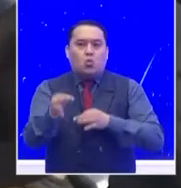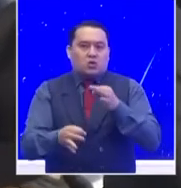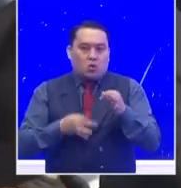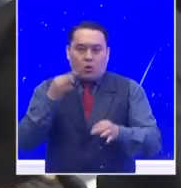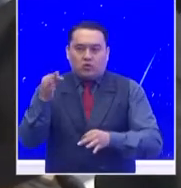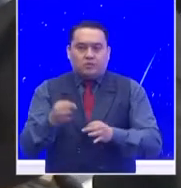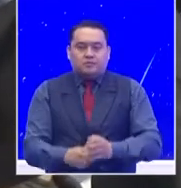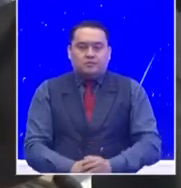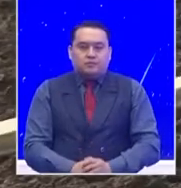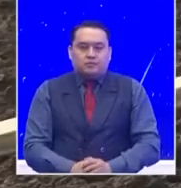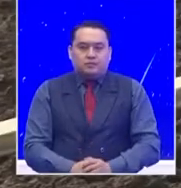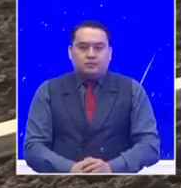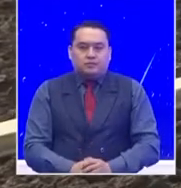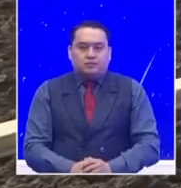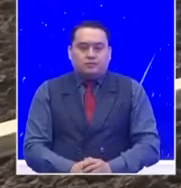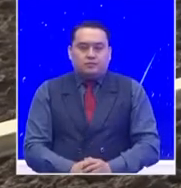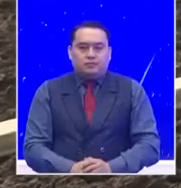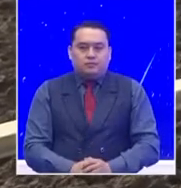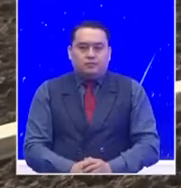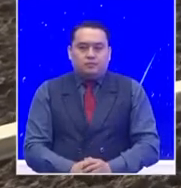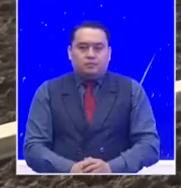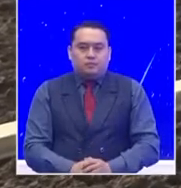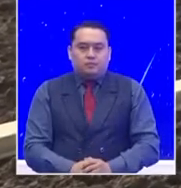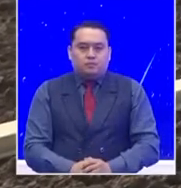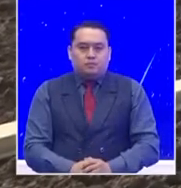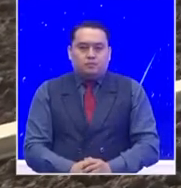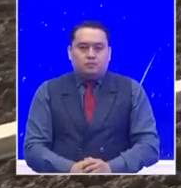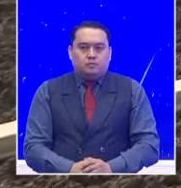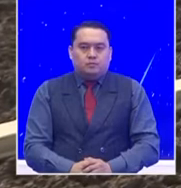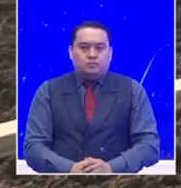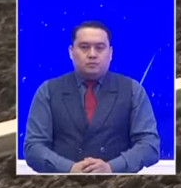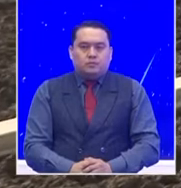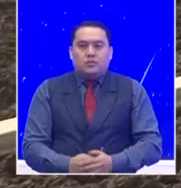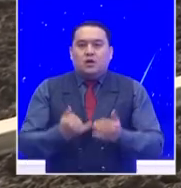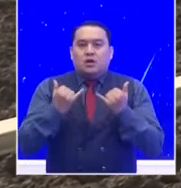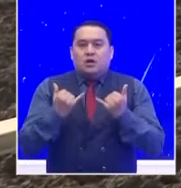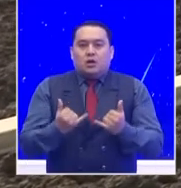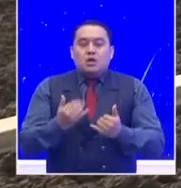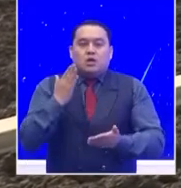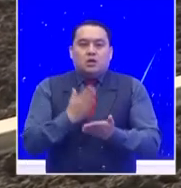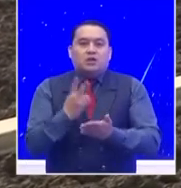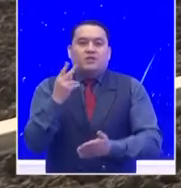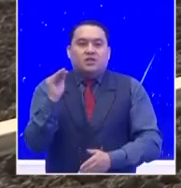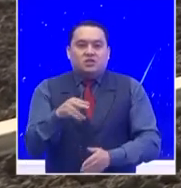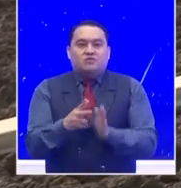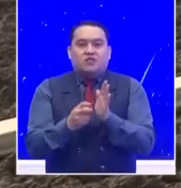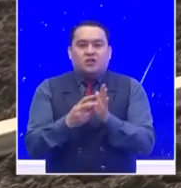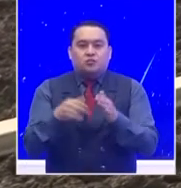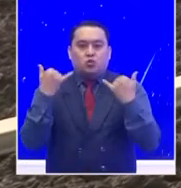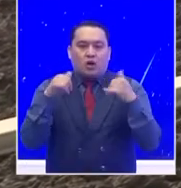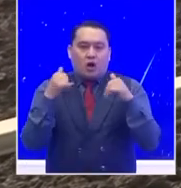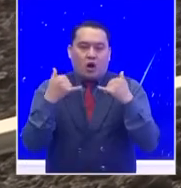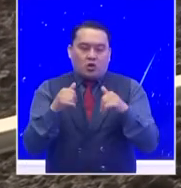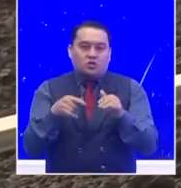год. На сегодняшний день имеется 2800 голов, в том